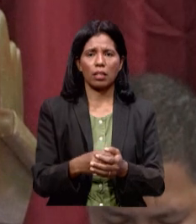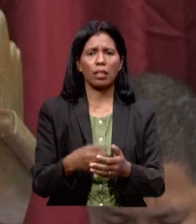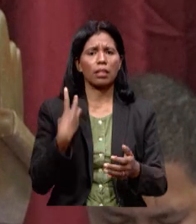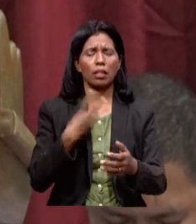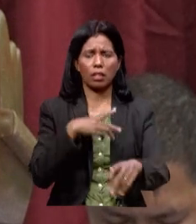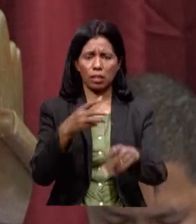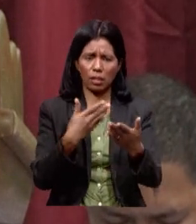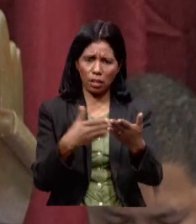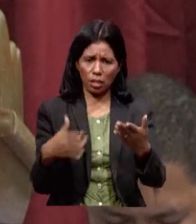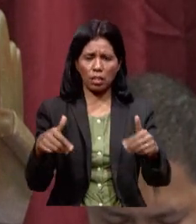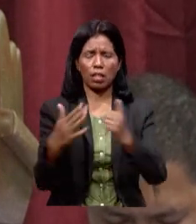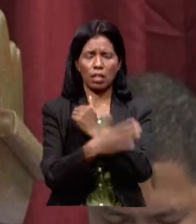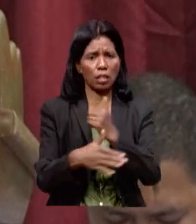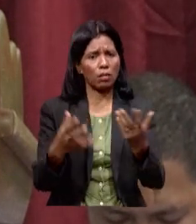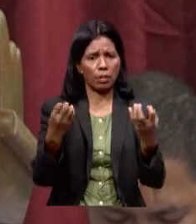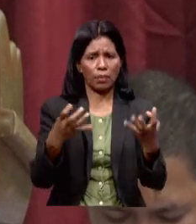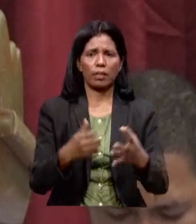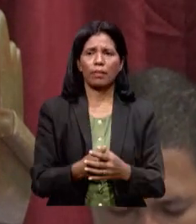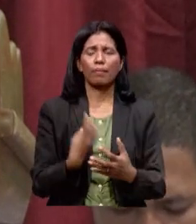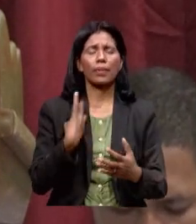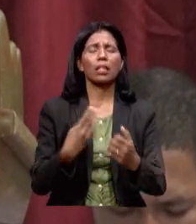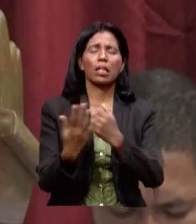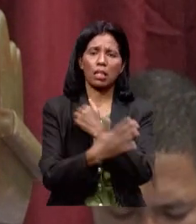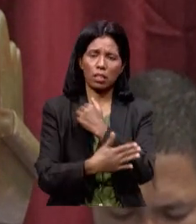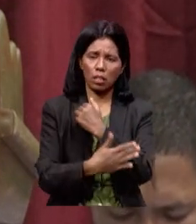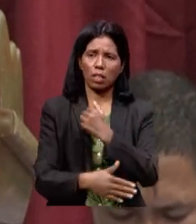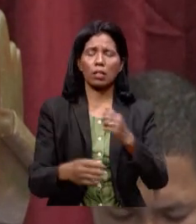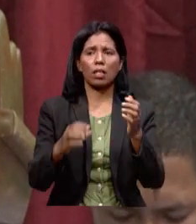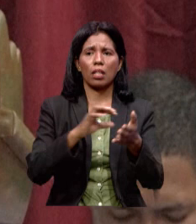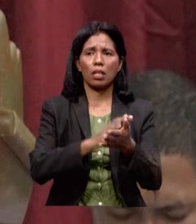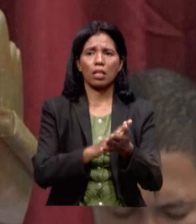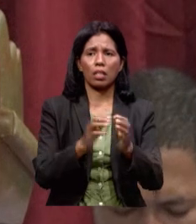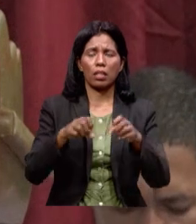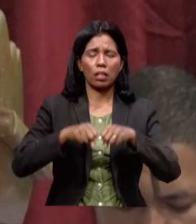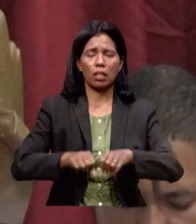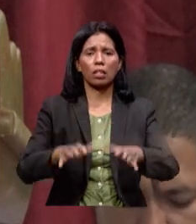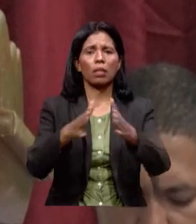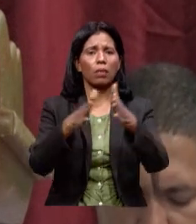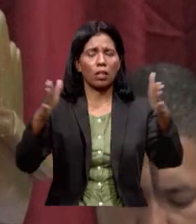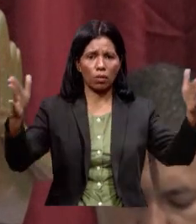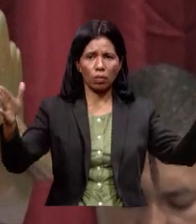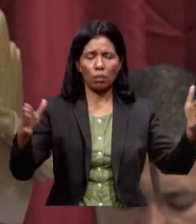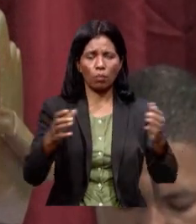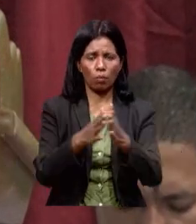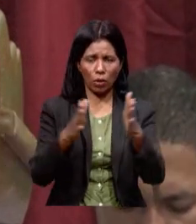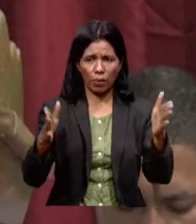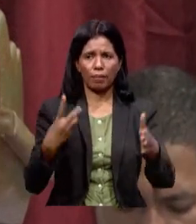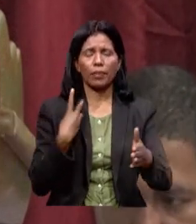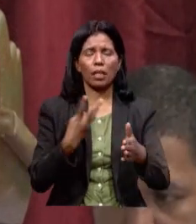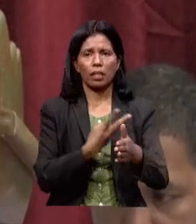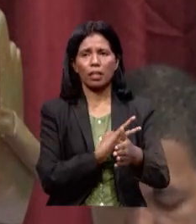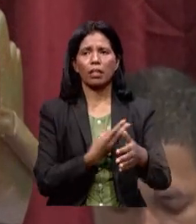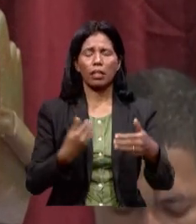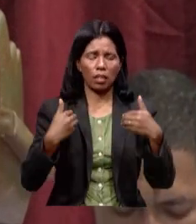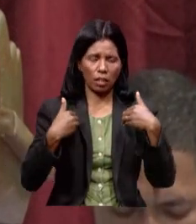lima. Ita rai ida, for example, asine bele luan liu ita rai mara. Ita ia tetur lubuk ida